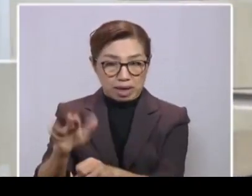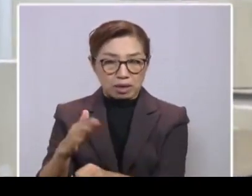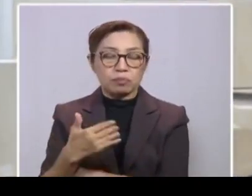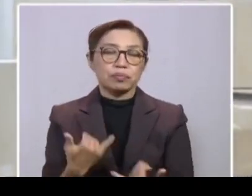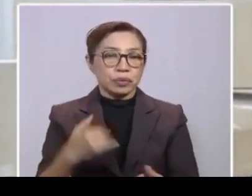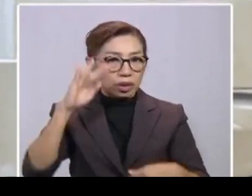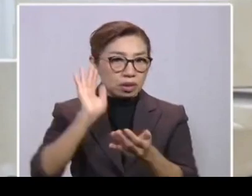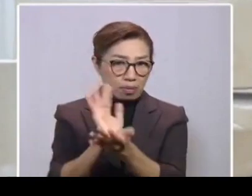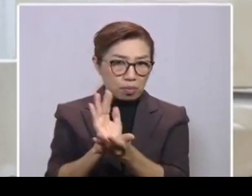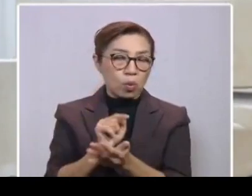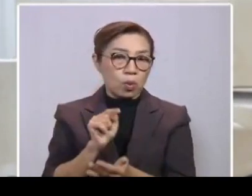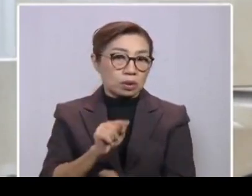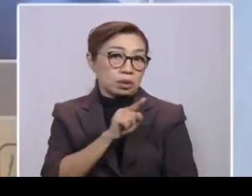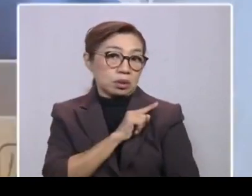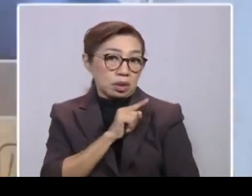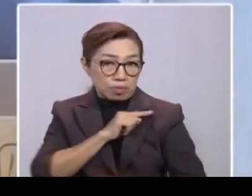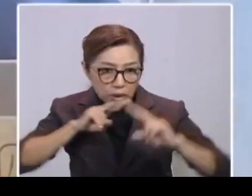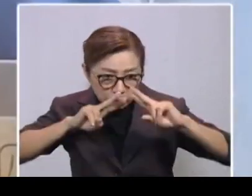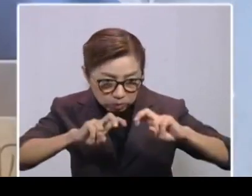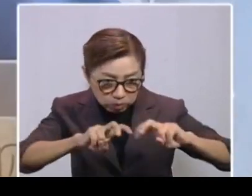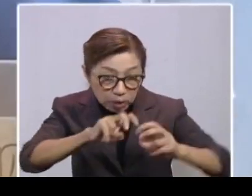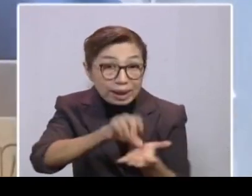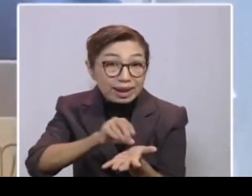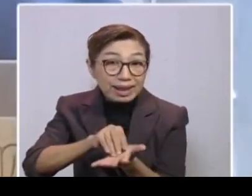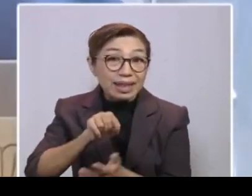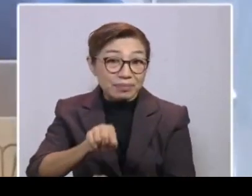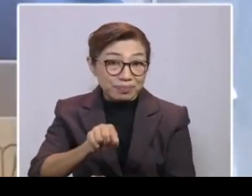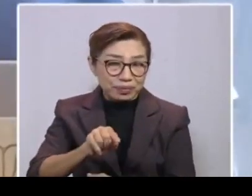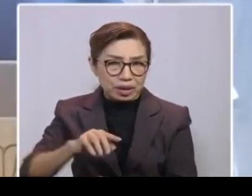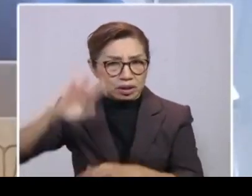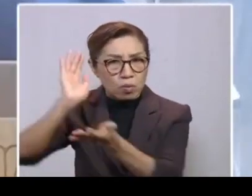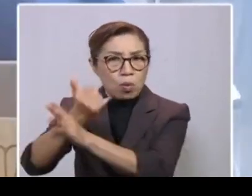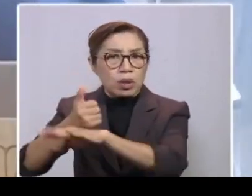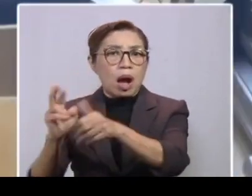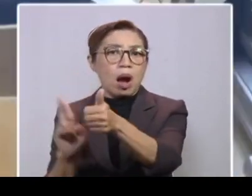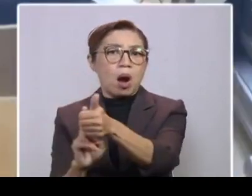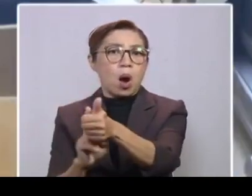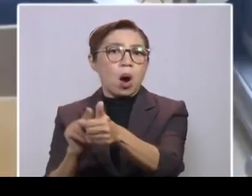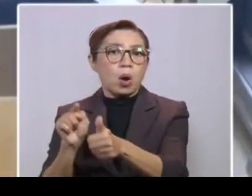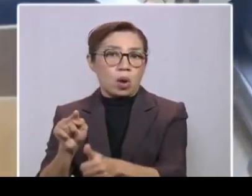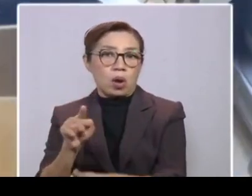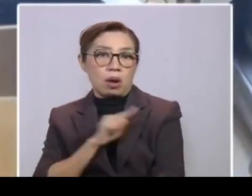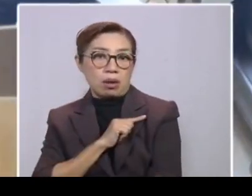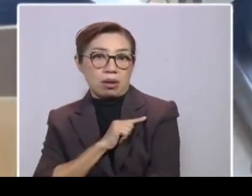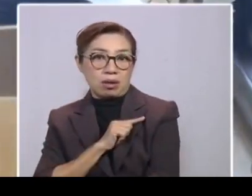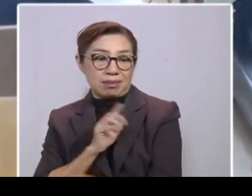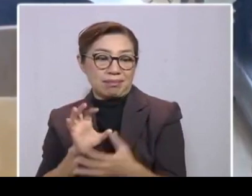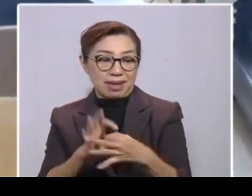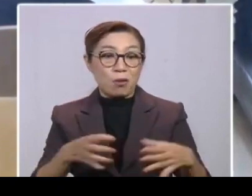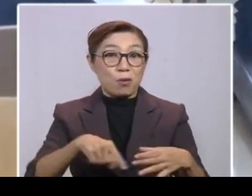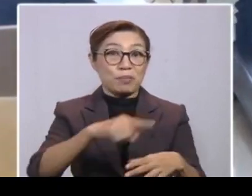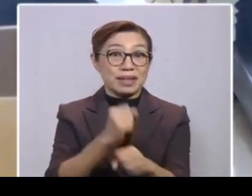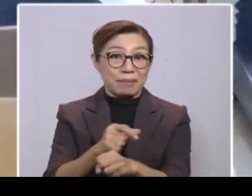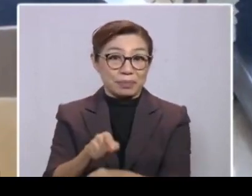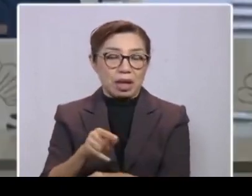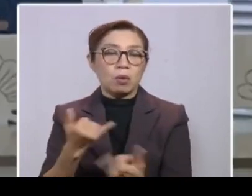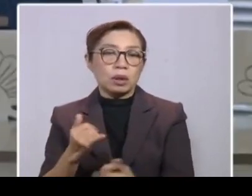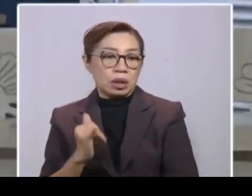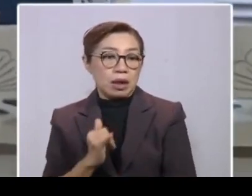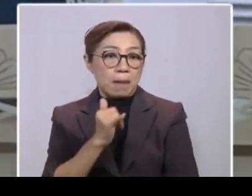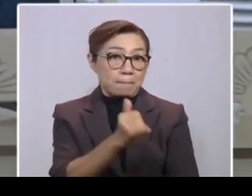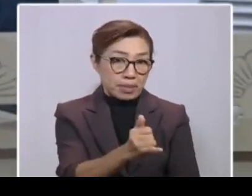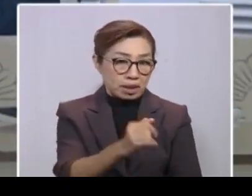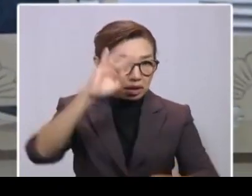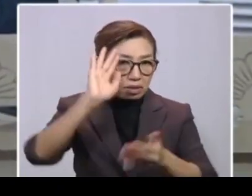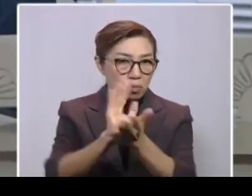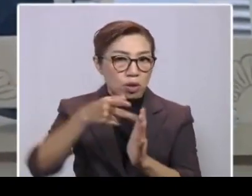ที่นะครับวันนี้พนักงานสอบสวนชุดคลี่คลายคดีของพล.ตำรวจเอกสุรเชษฐหักพานนะครับรองผบทรเข้ามาที่กองบัญชาการตำรวจภูธรภาค 7นะครับ